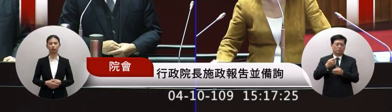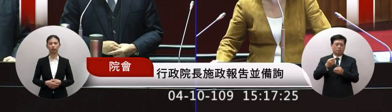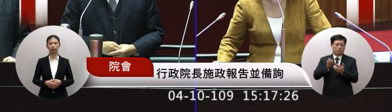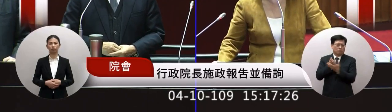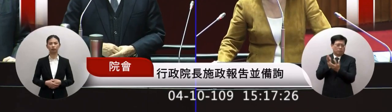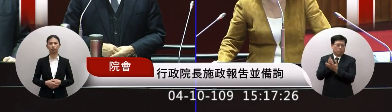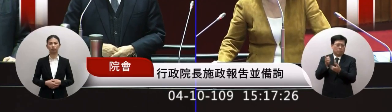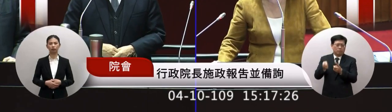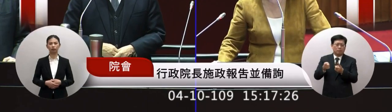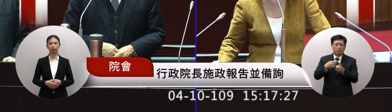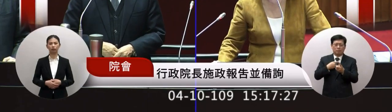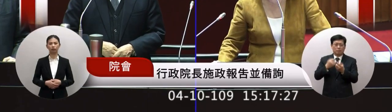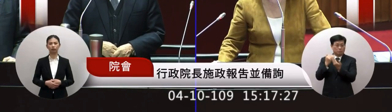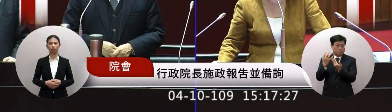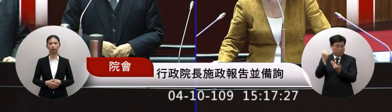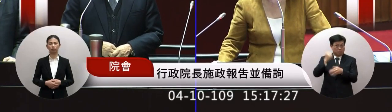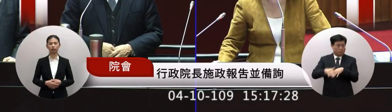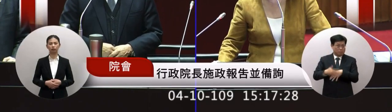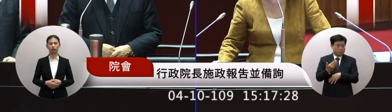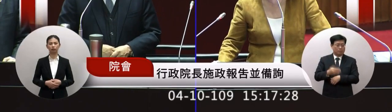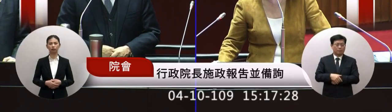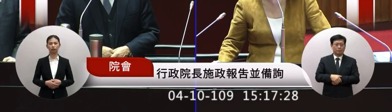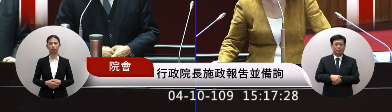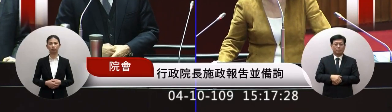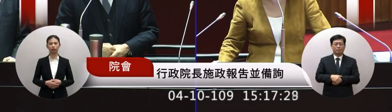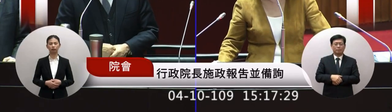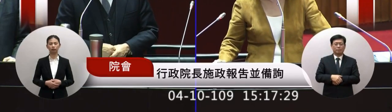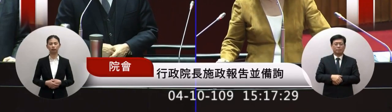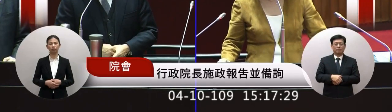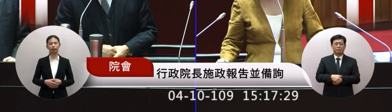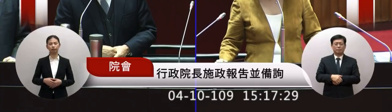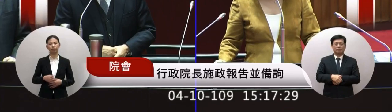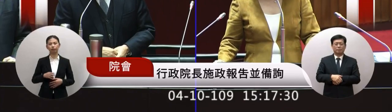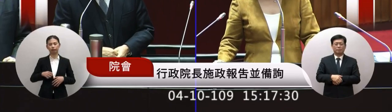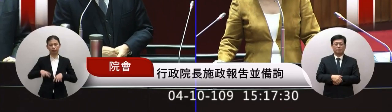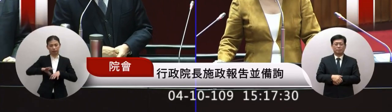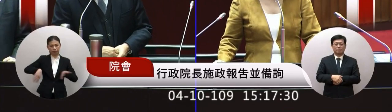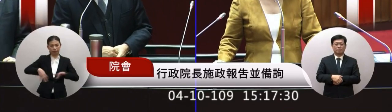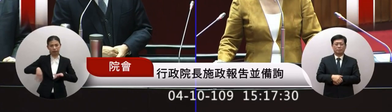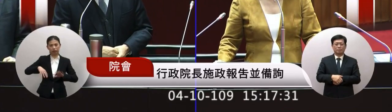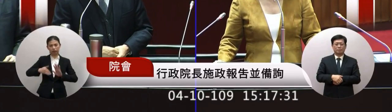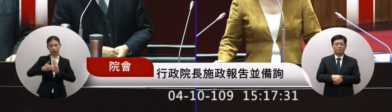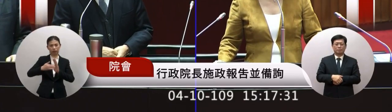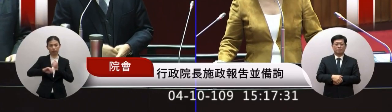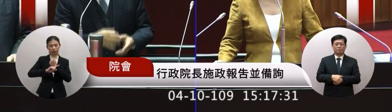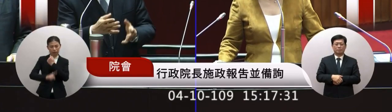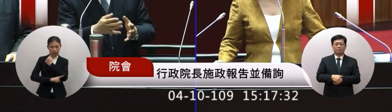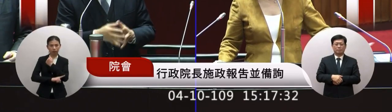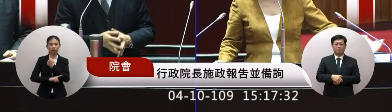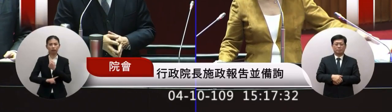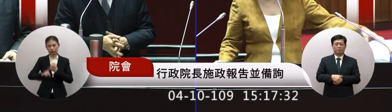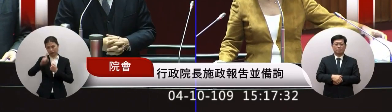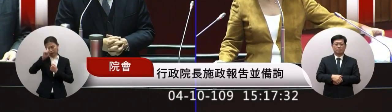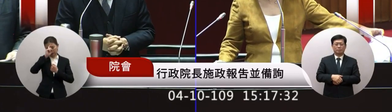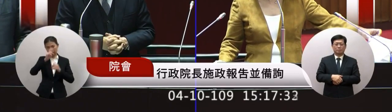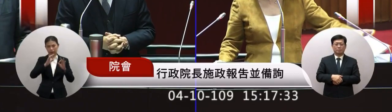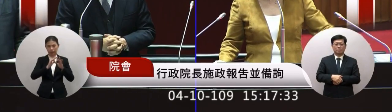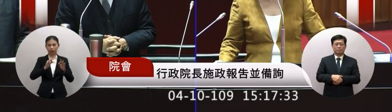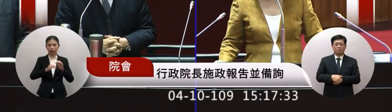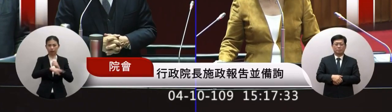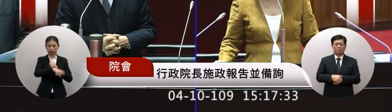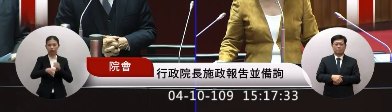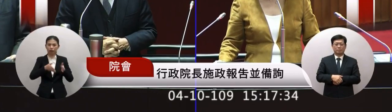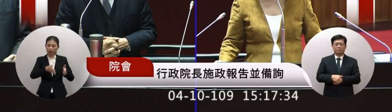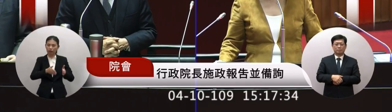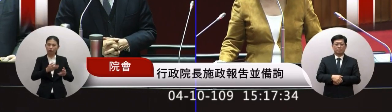去这个侵害到民众的隐私。 确实在洗钱防治的时候要求希望了解你的客户，